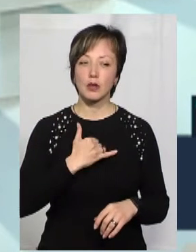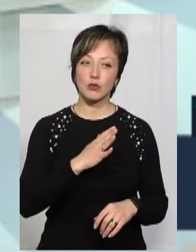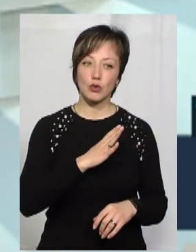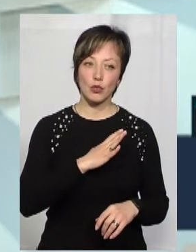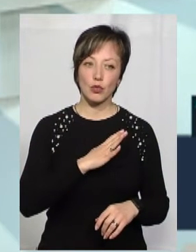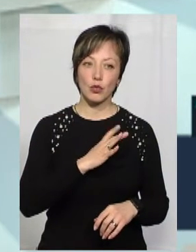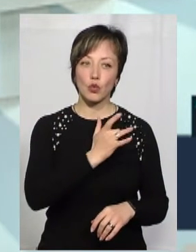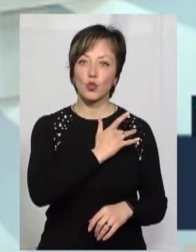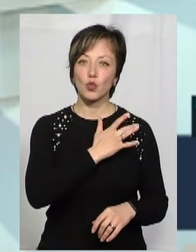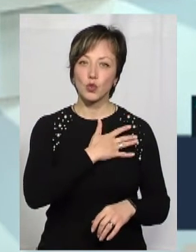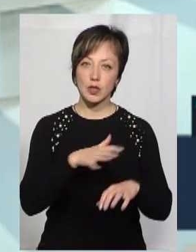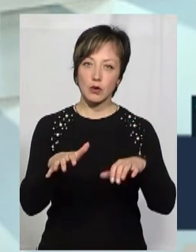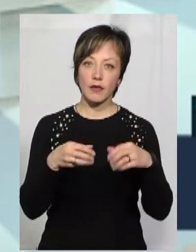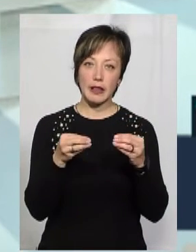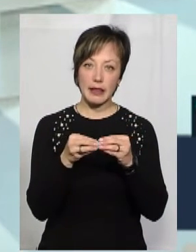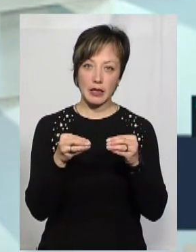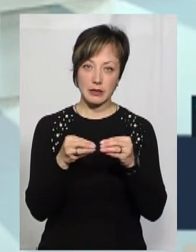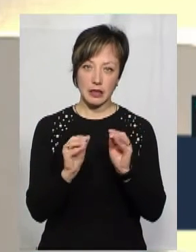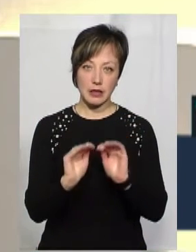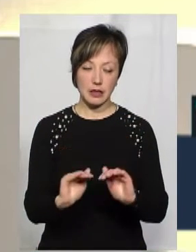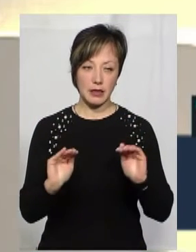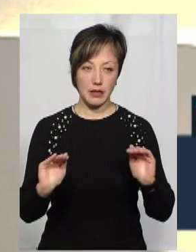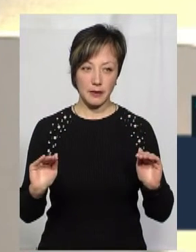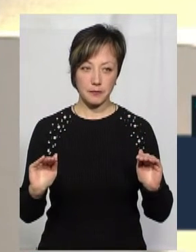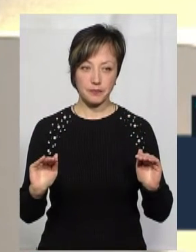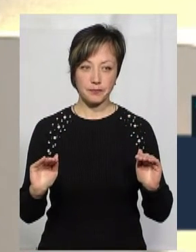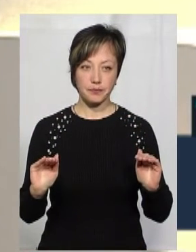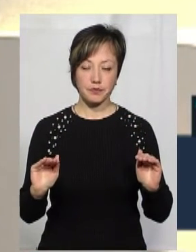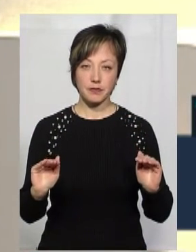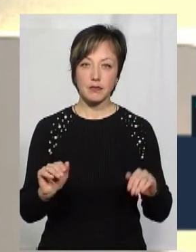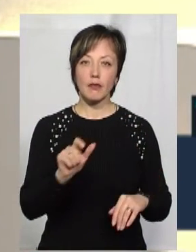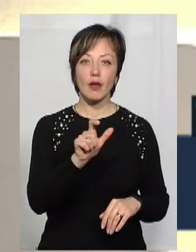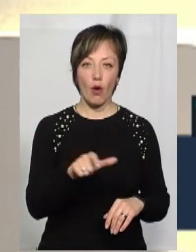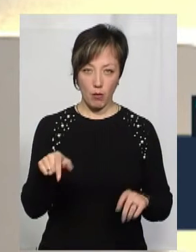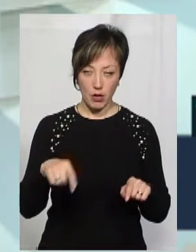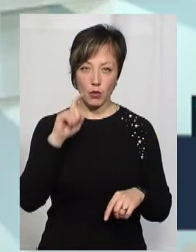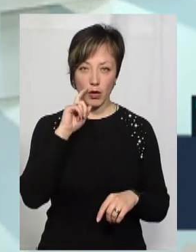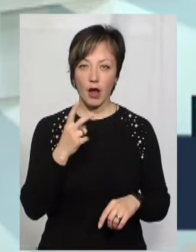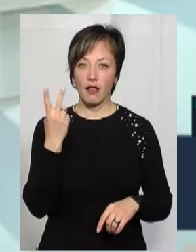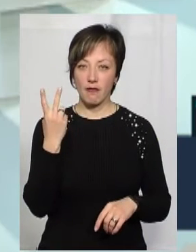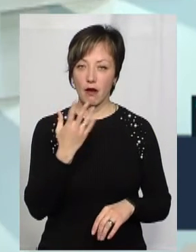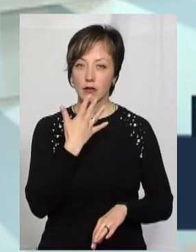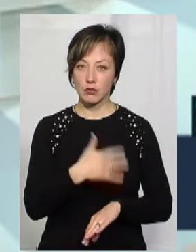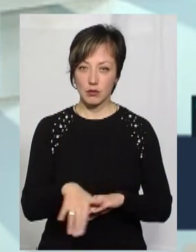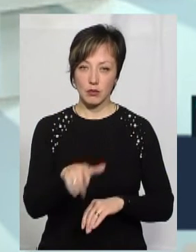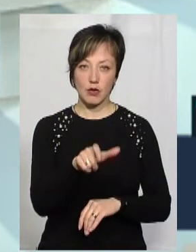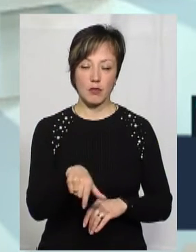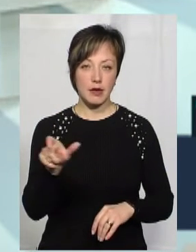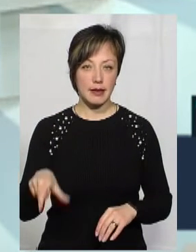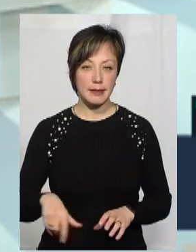було усиновлено 10 дітей громадянами України і 2 іноземними громадянами.